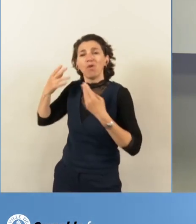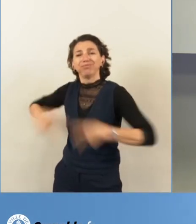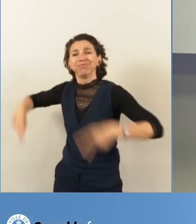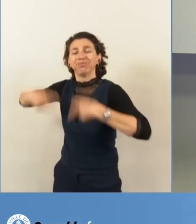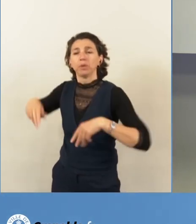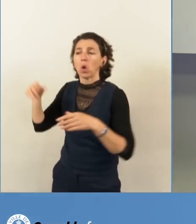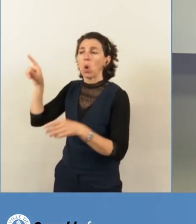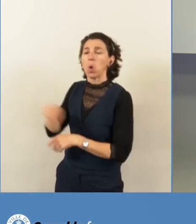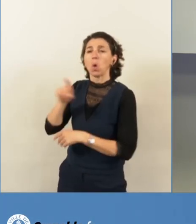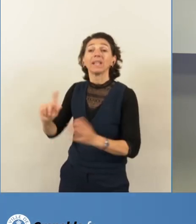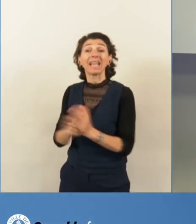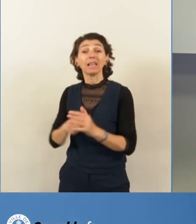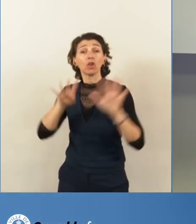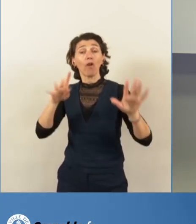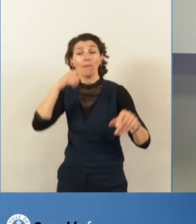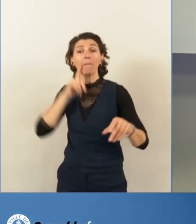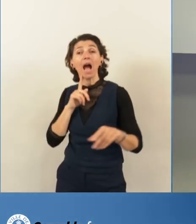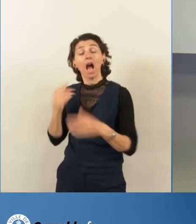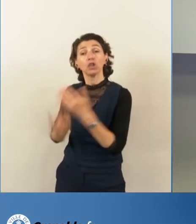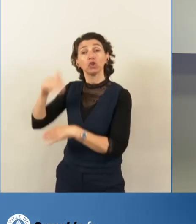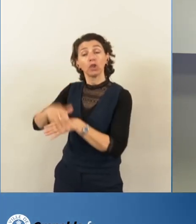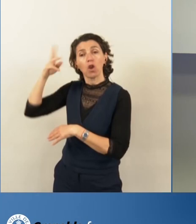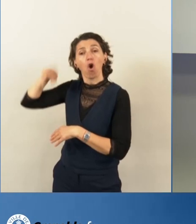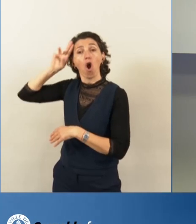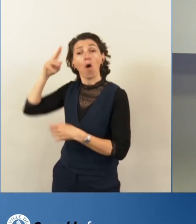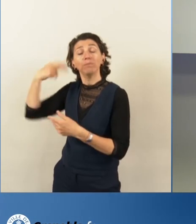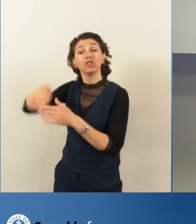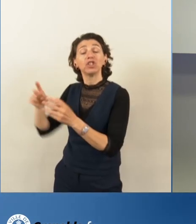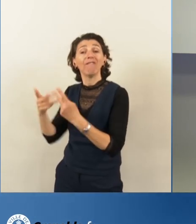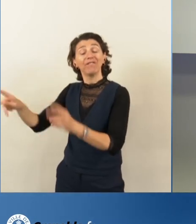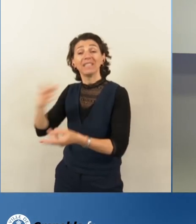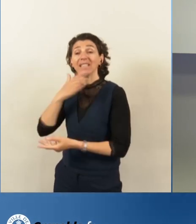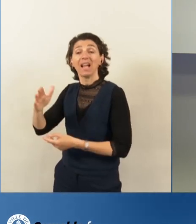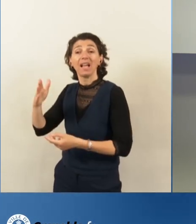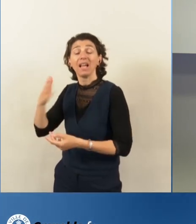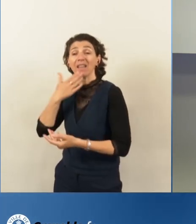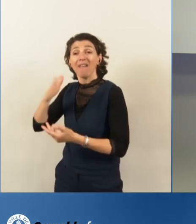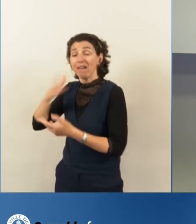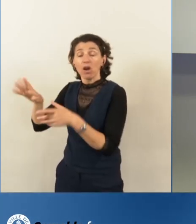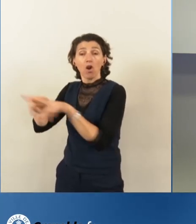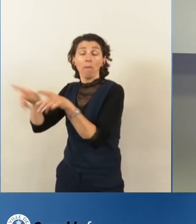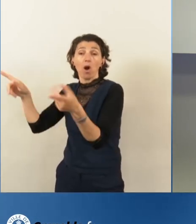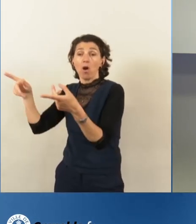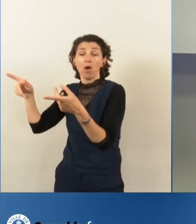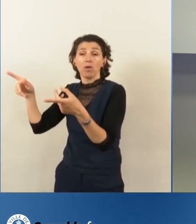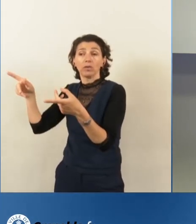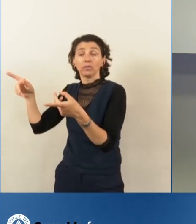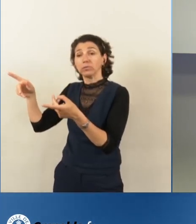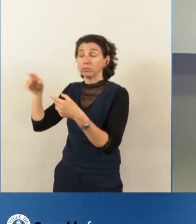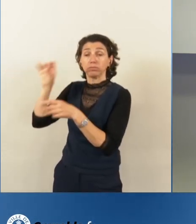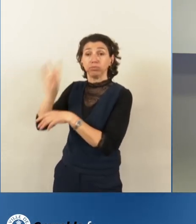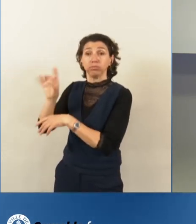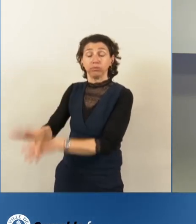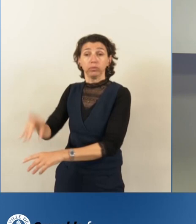Journée de l'Europe à Tel-Aviv plutôt que de devoir accueillir un ministre d'extrême droite donc cette situation là évidemment les états